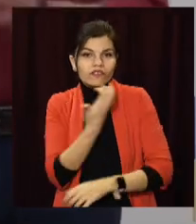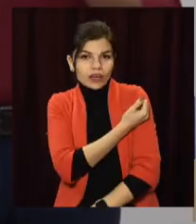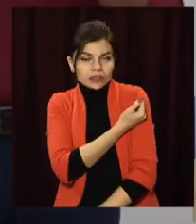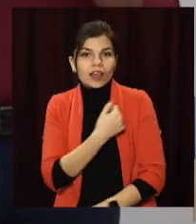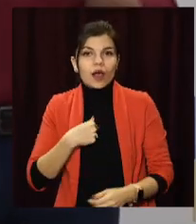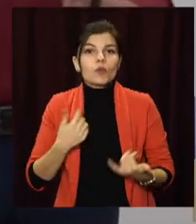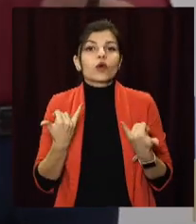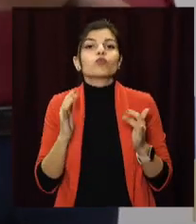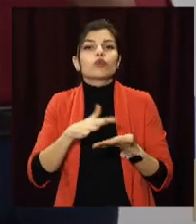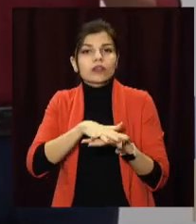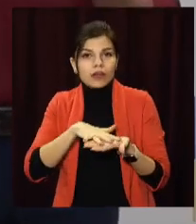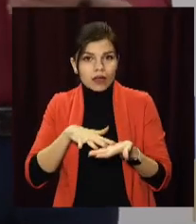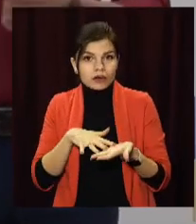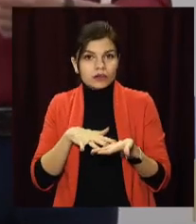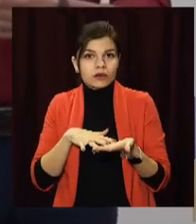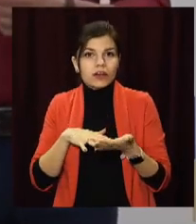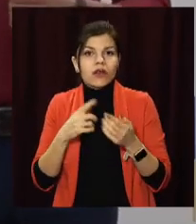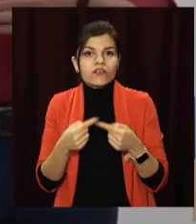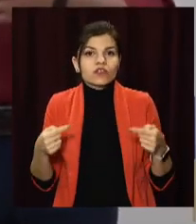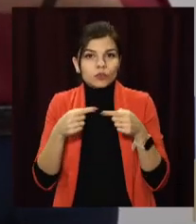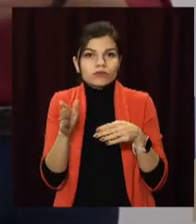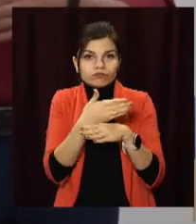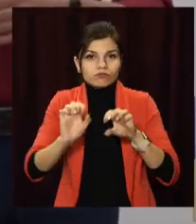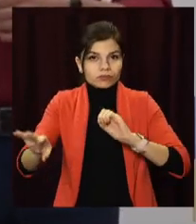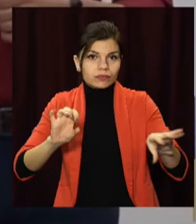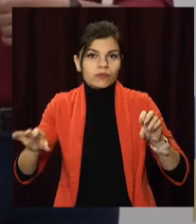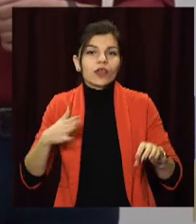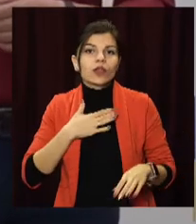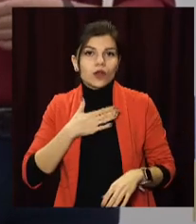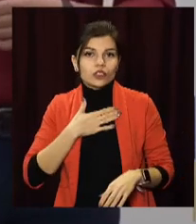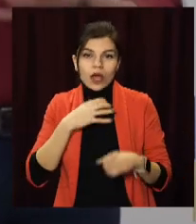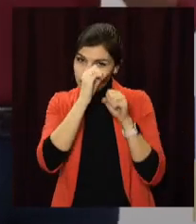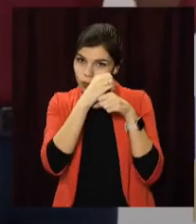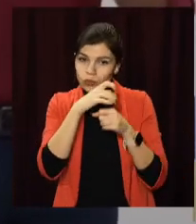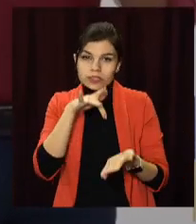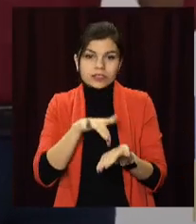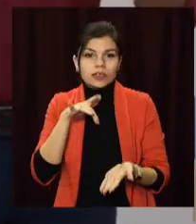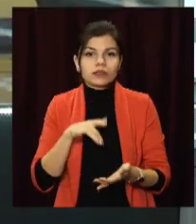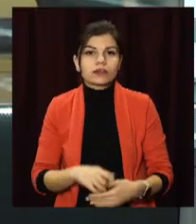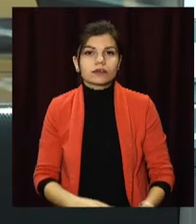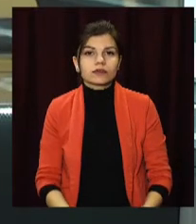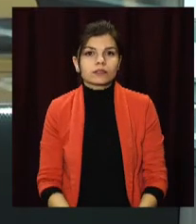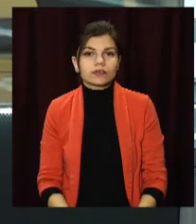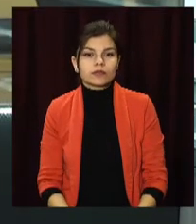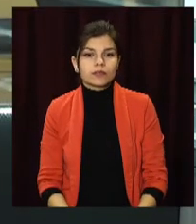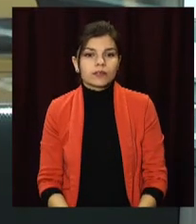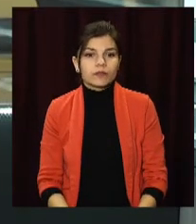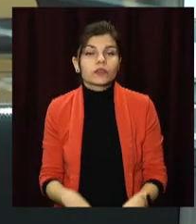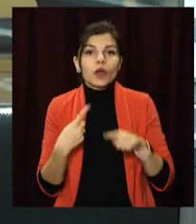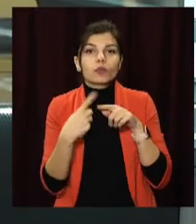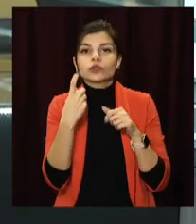будемо далі їх відповідно розподіляти між нашими лабораторними центрами.